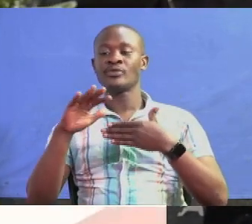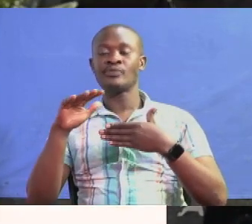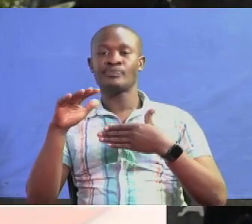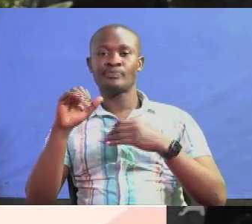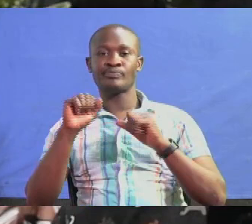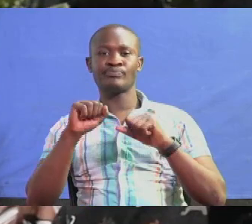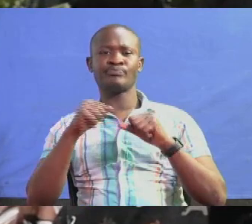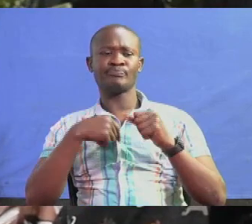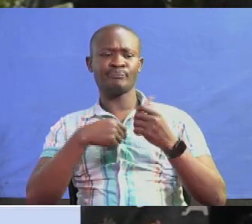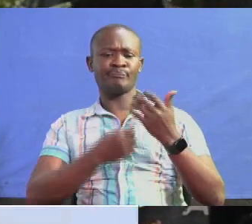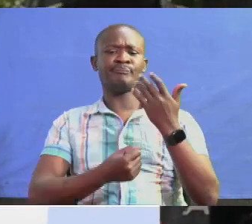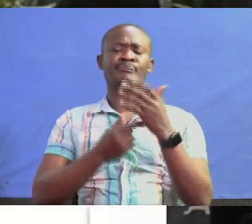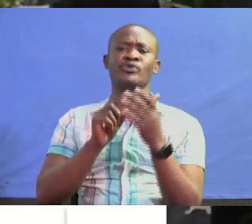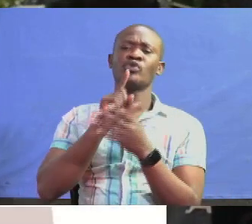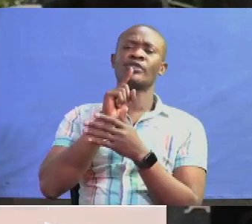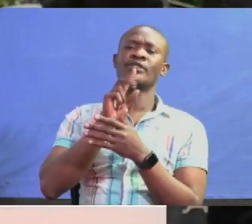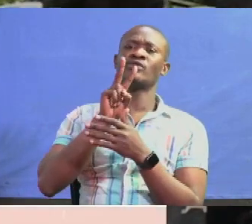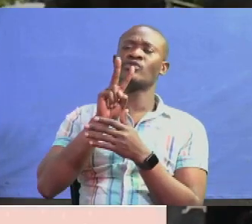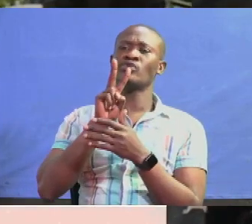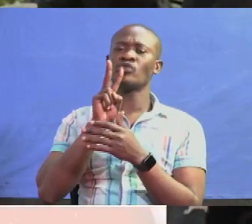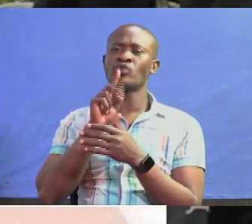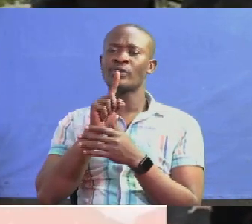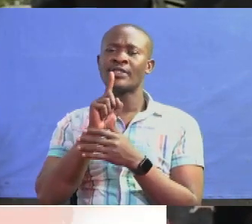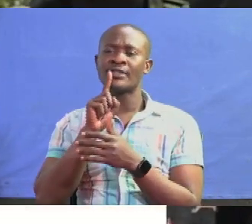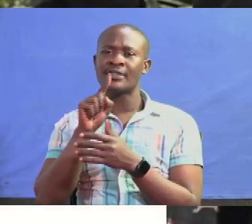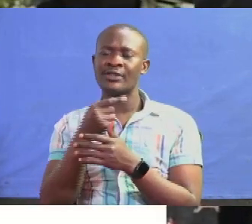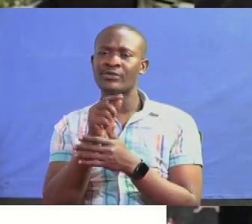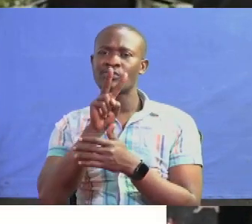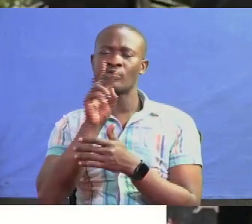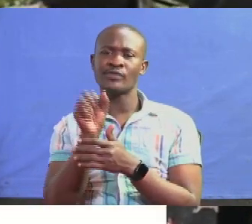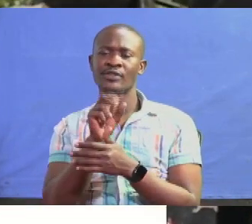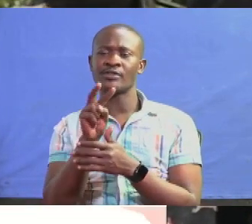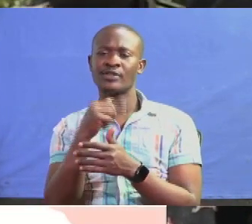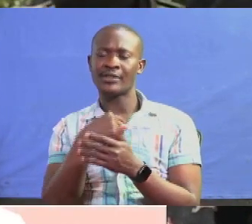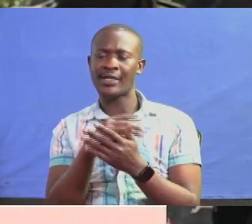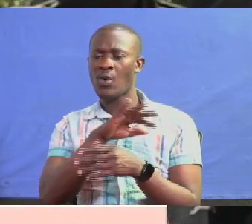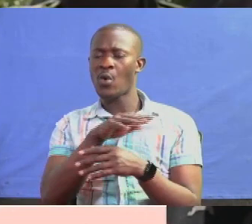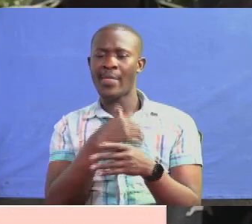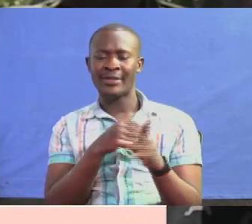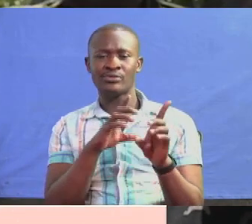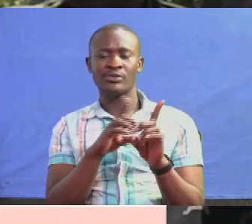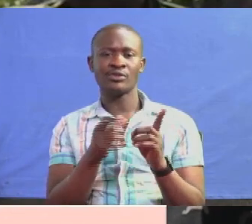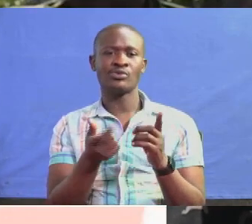kupanda 112,000 trees. Plus ile tulipanda leo na hiyo